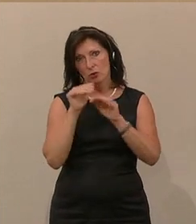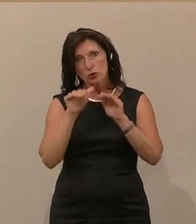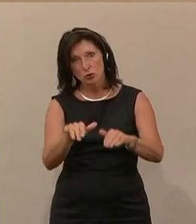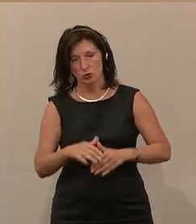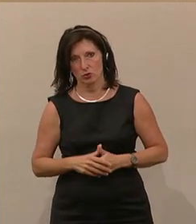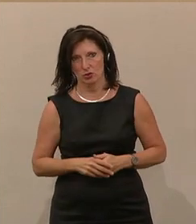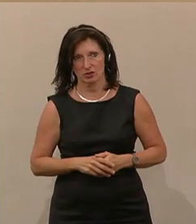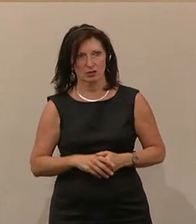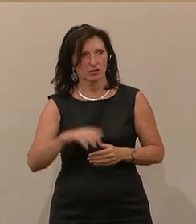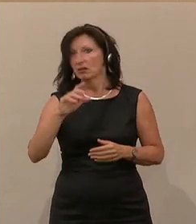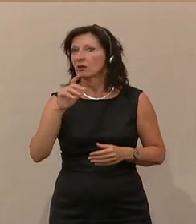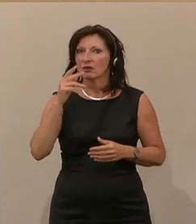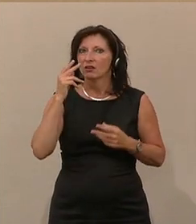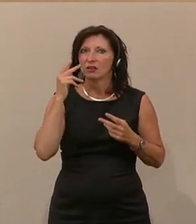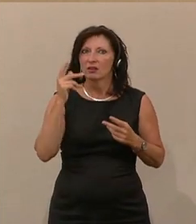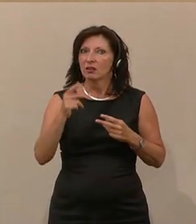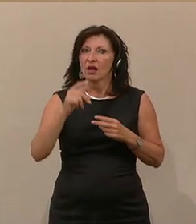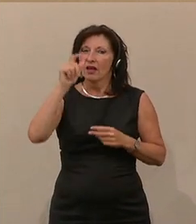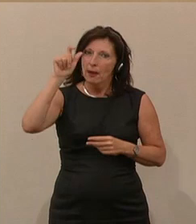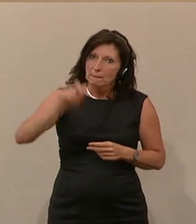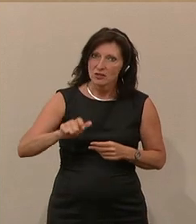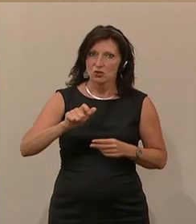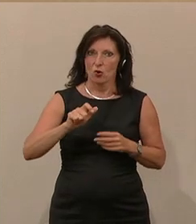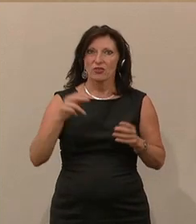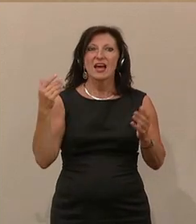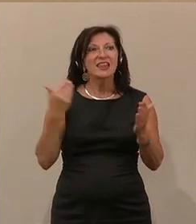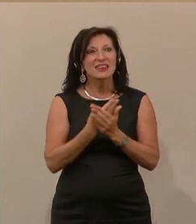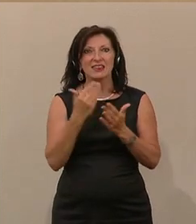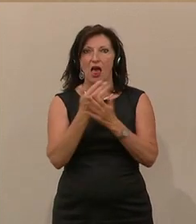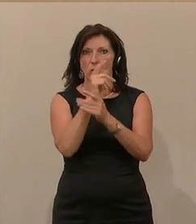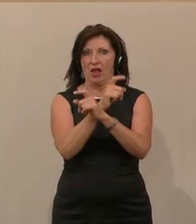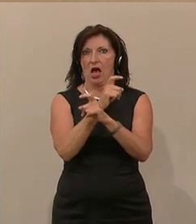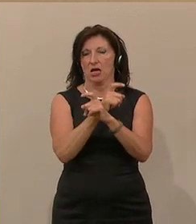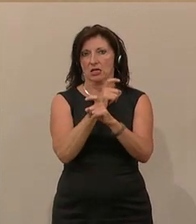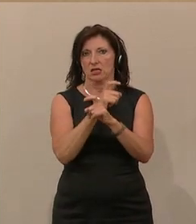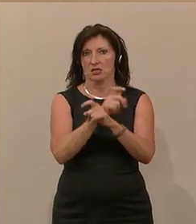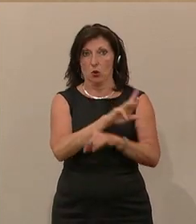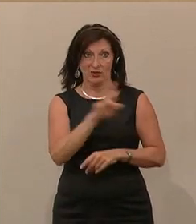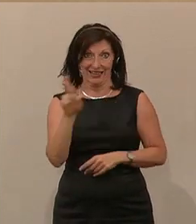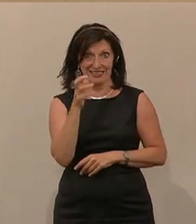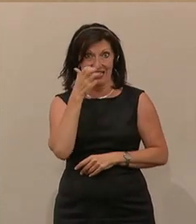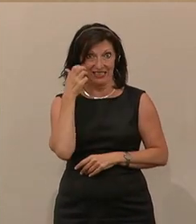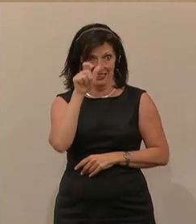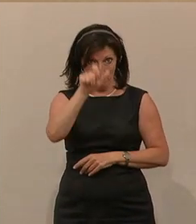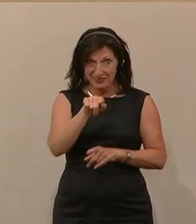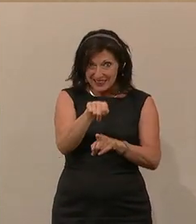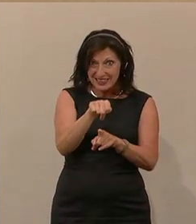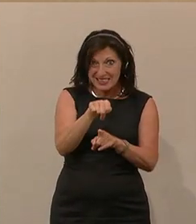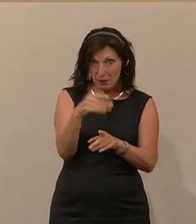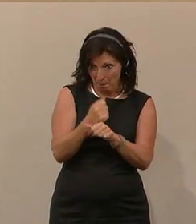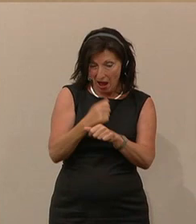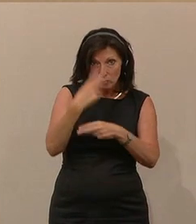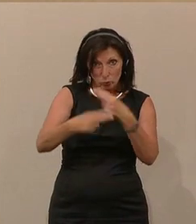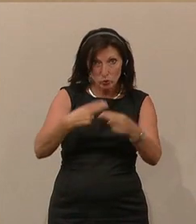eine der wichtigsten ermittlerinnen gegen neonazis um gegen das rechtsextreme milieu 70 mittlerweile